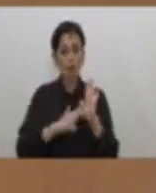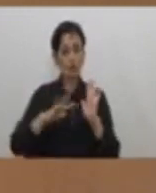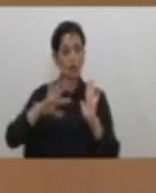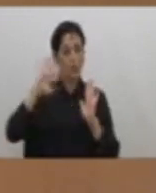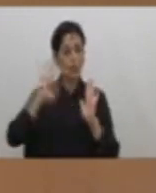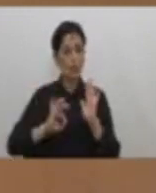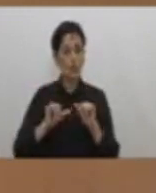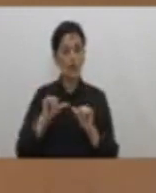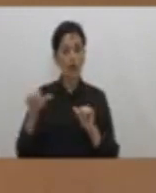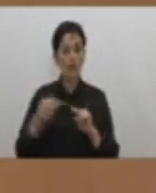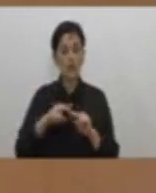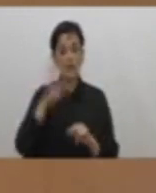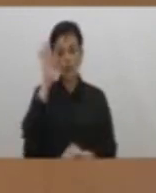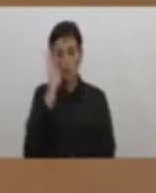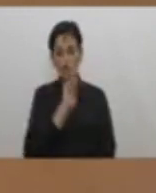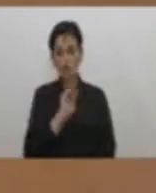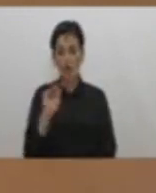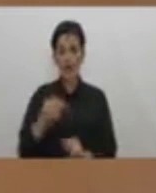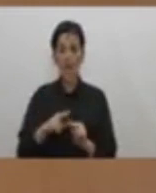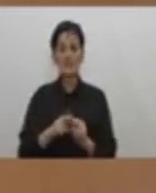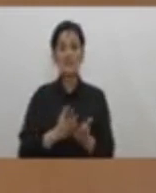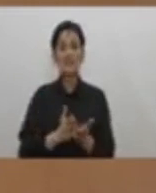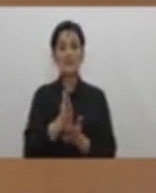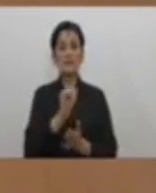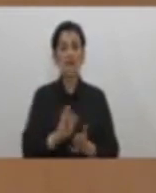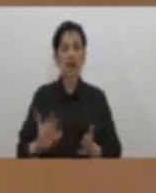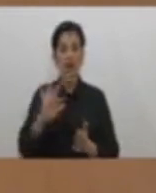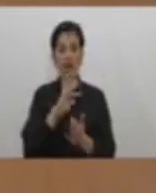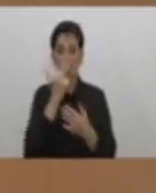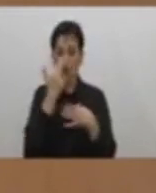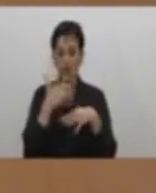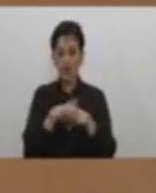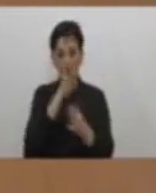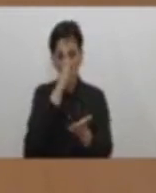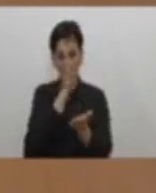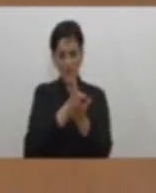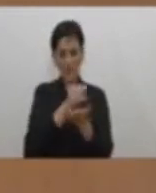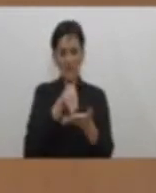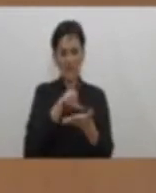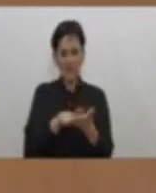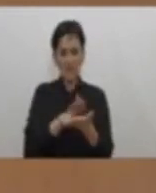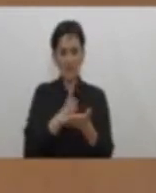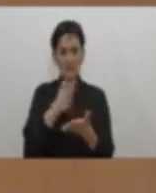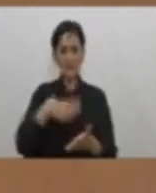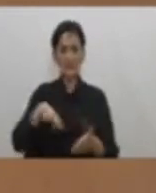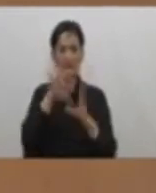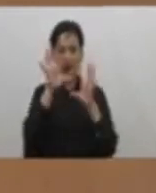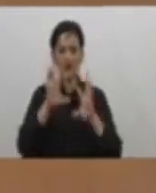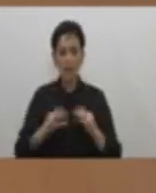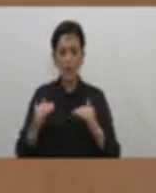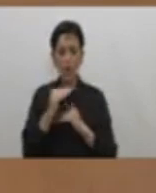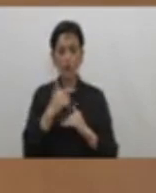85%. გარდა ამისა, შეგახსენებთ, რომ ეს მიზანი ევროინტეგრაცია პირდაპირ არის დაფიქსირებული საქართველოს კონსტიტუციაში.